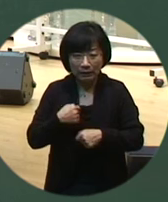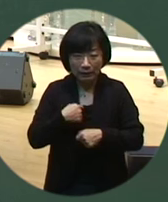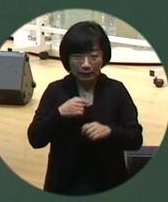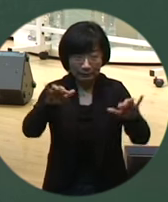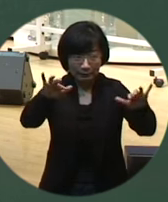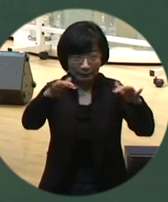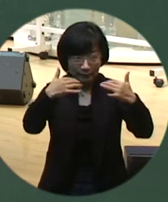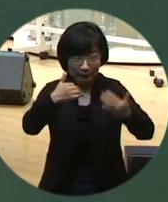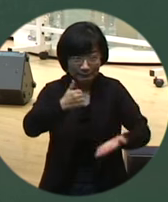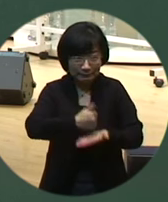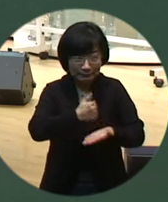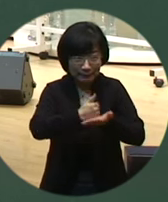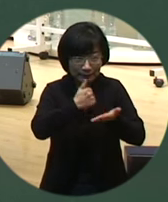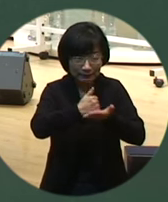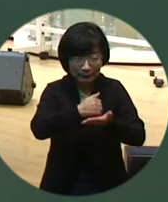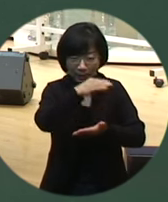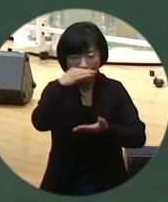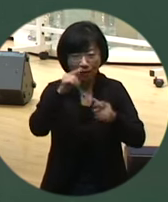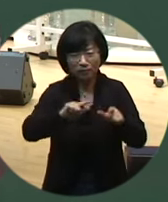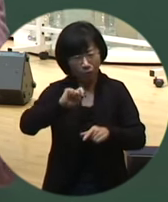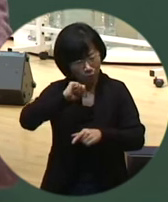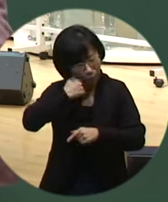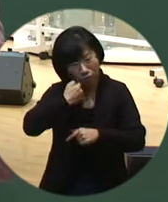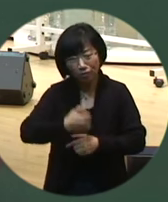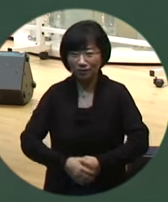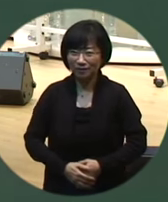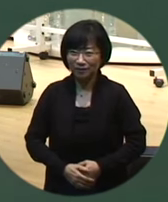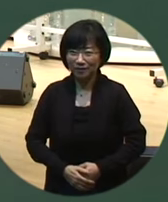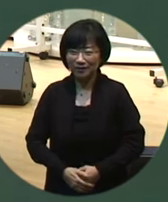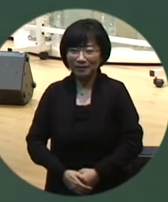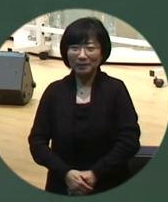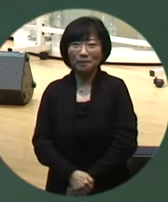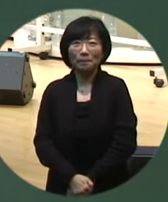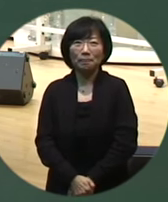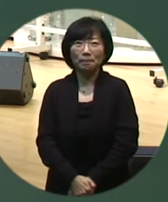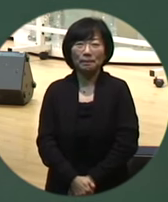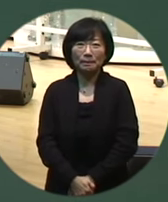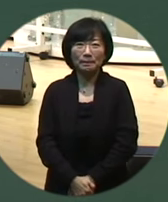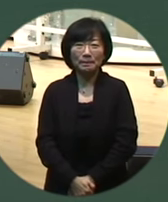And my upright life, it just crumbled. 그러다가